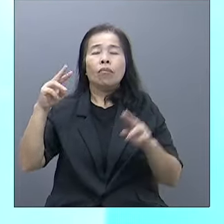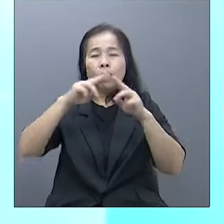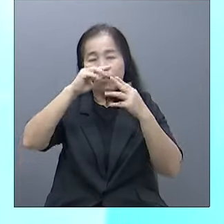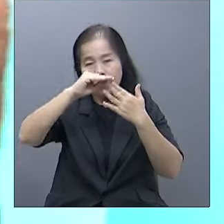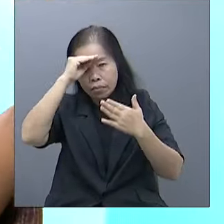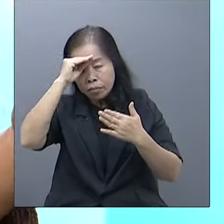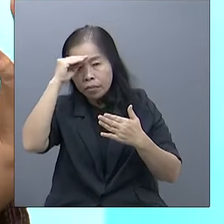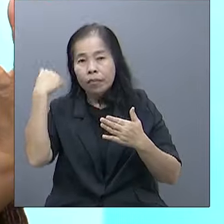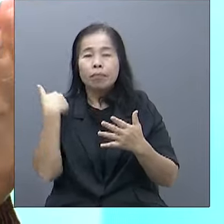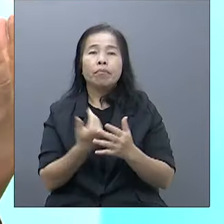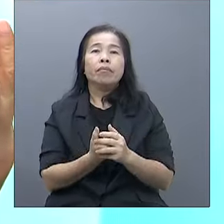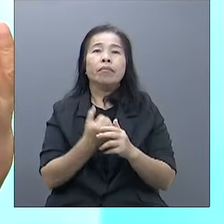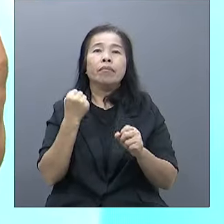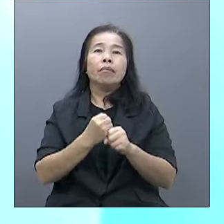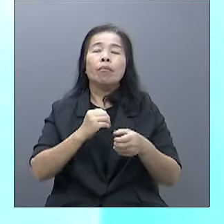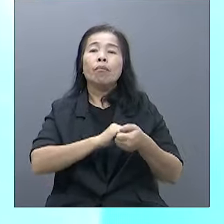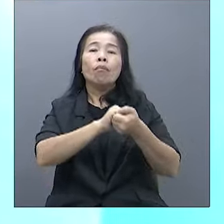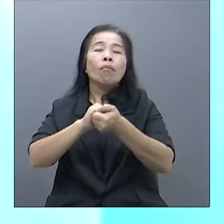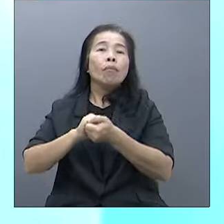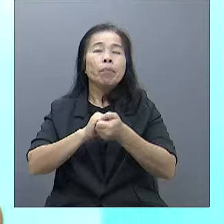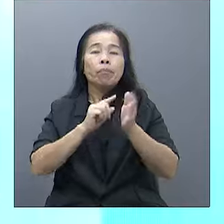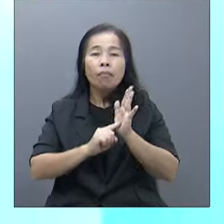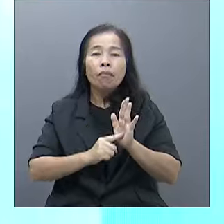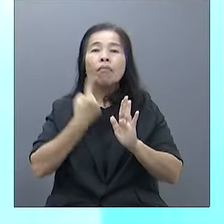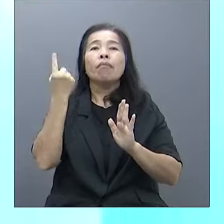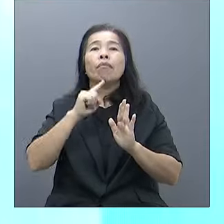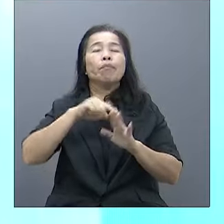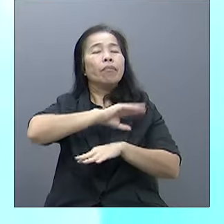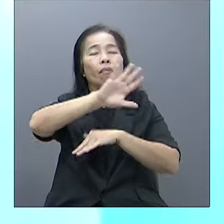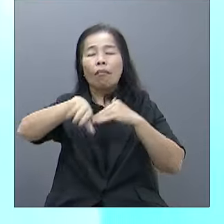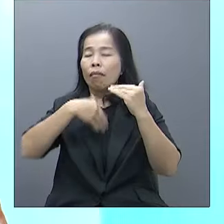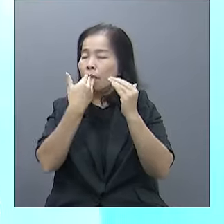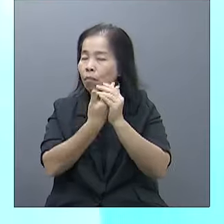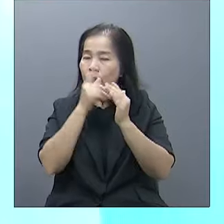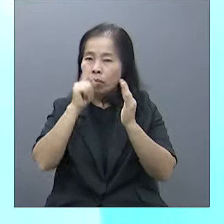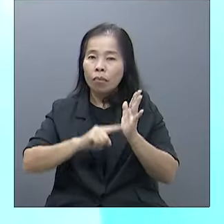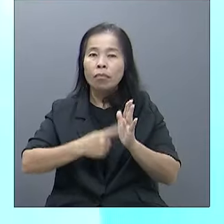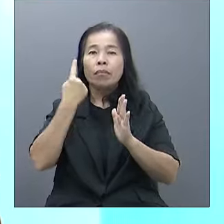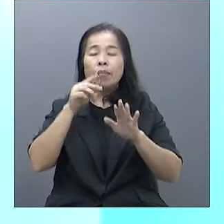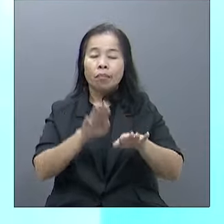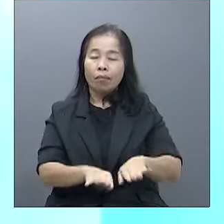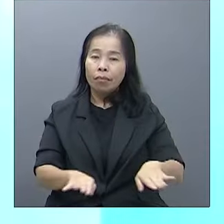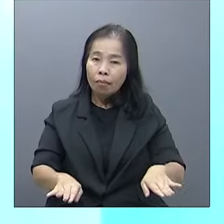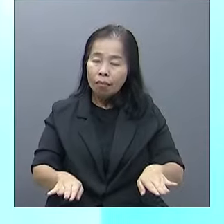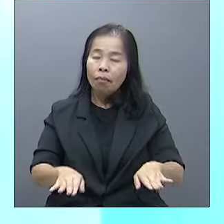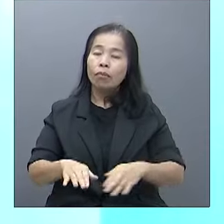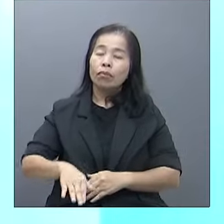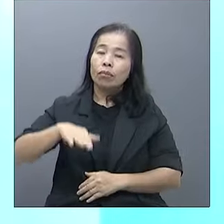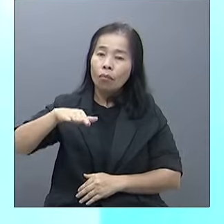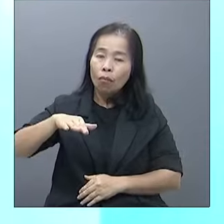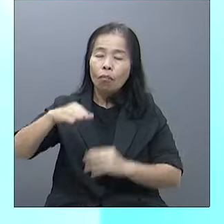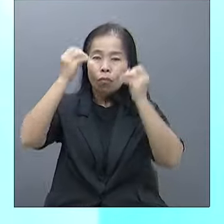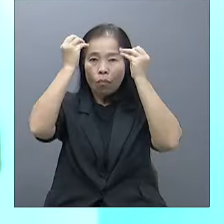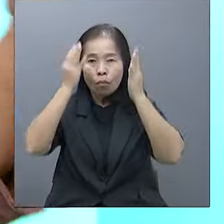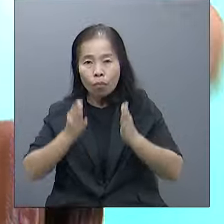ยเพราะฉะนั้นความร่วมไม้ร่วมมือเนี่ยต้องเริ่มตั้งแต่ทุกมิติ ใช่ค่ะ กลุ่มเล็กๆก็ดูแลเด็กๆสอนเด็กคุณครูพั